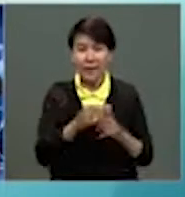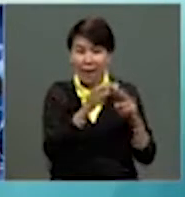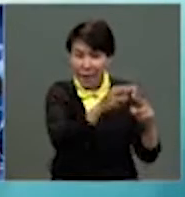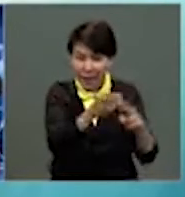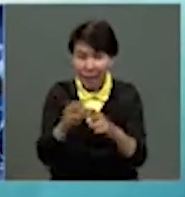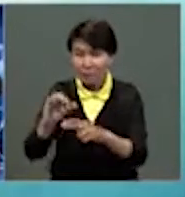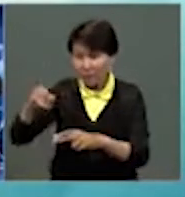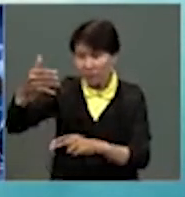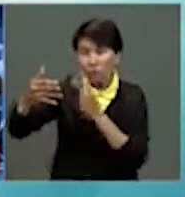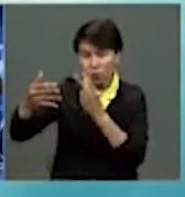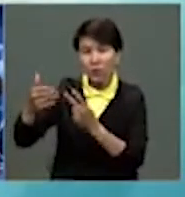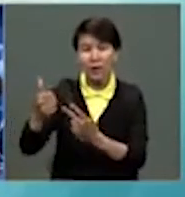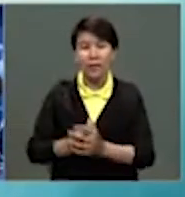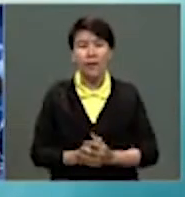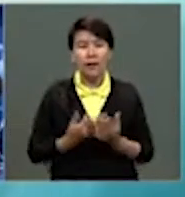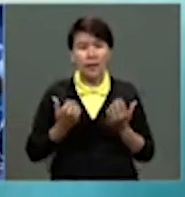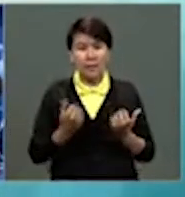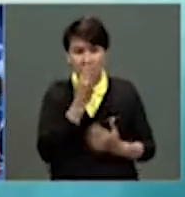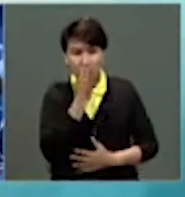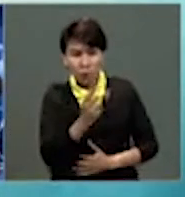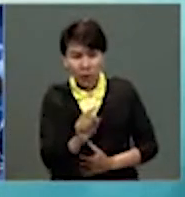และก็ของทางด้านของเอ่อไทยคู่ฟ้านะครับซึ่งก็จะขึ้นที่นั่นเพื่อที่จะได้ให้ทางสื่อมวลชนหรือประชาชนคนที่มีญาติทั้งหลายนะครับจะได้ไม่เสียเวลาในการที่รายงานนะวันนี้เช่นเดียวกันกับเรื่องของผัดฟอร์มไทยชนะมีการใช้มากน้อยแค่ไหนแล้วก็การตรวจสอบor Moreต่างๆนะครับที่ได้มีการช่วยกันตรงนี้ครับ